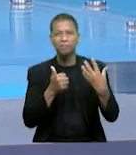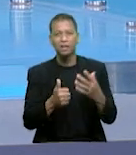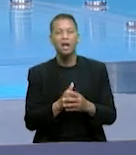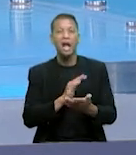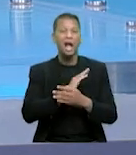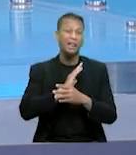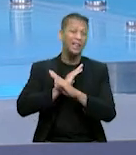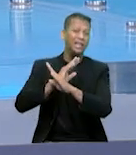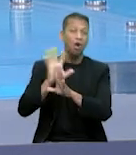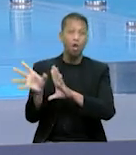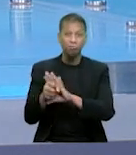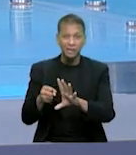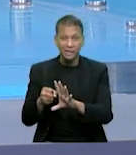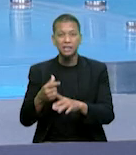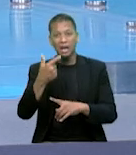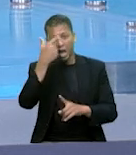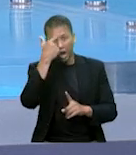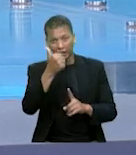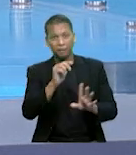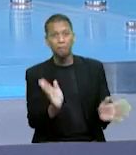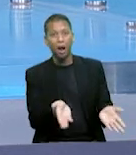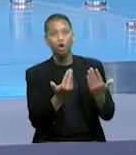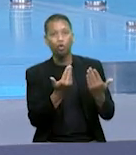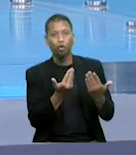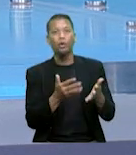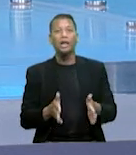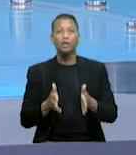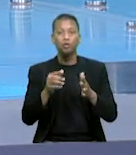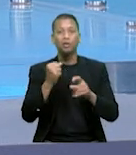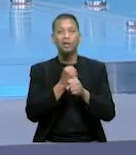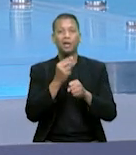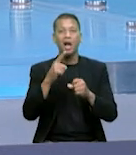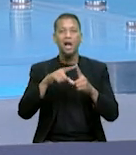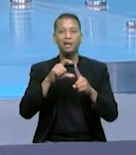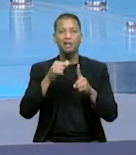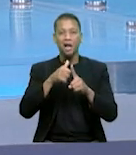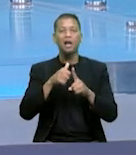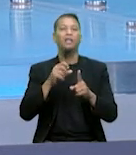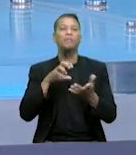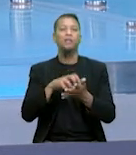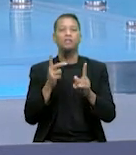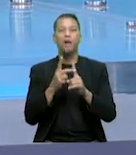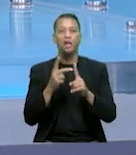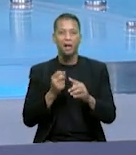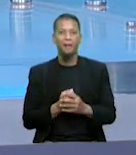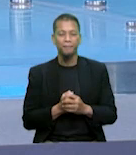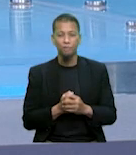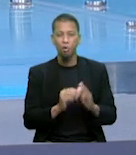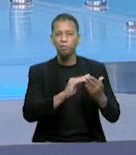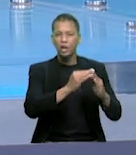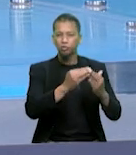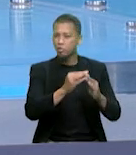penyuluh anti korupsi ahli pembangun integritas di Gedung Gradika, Pemprov Jateng, Semarang. Hadirnya komunitas yang